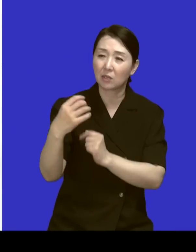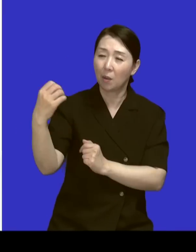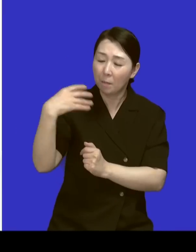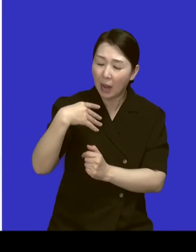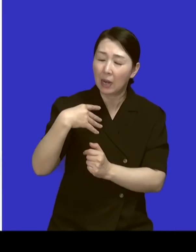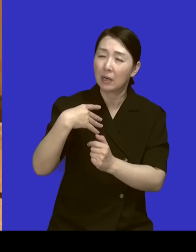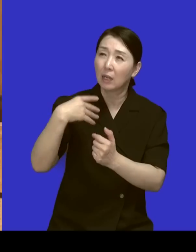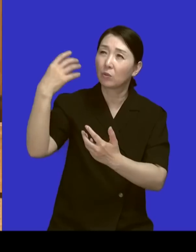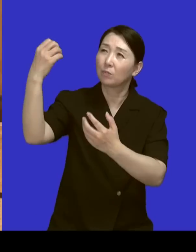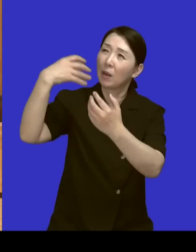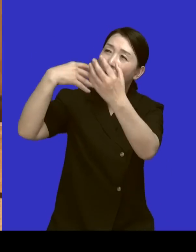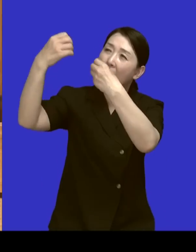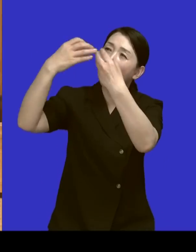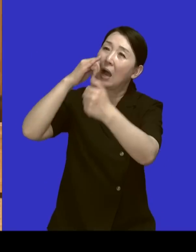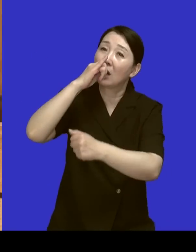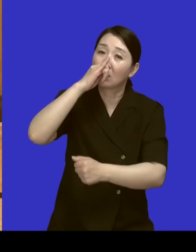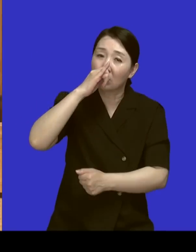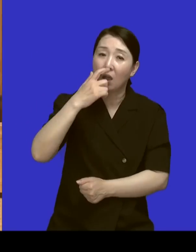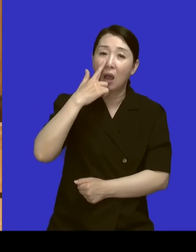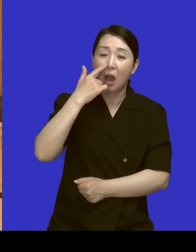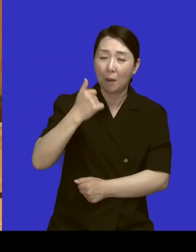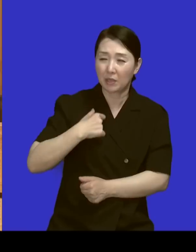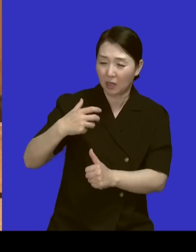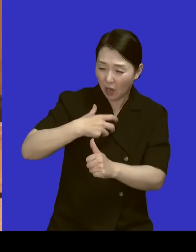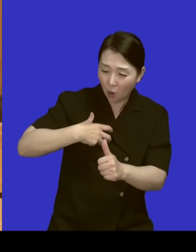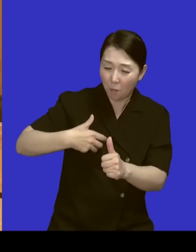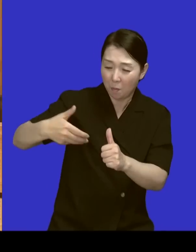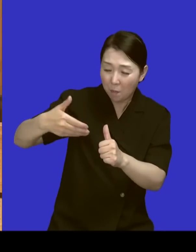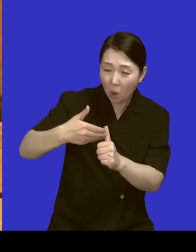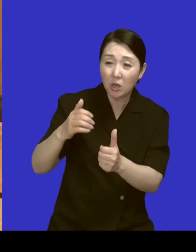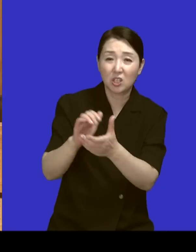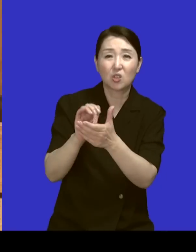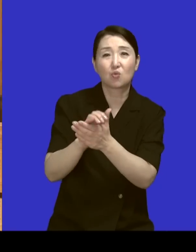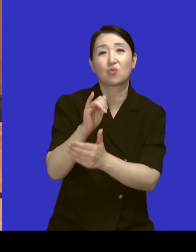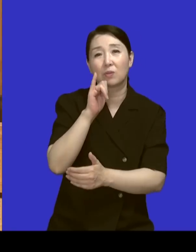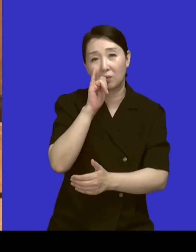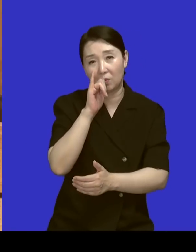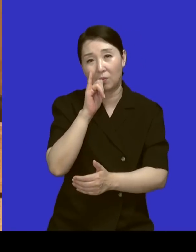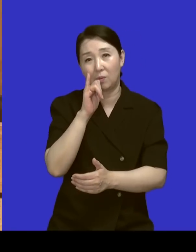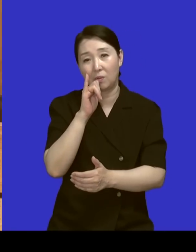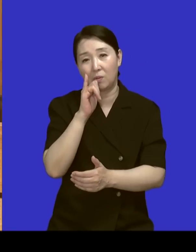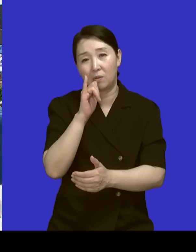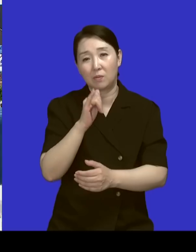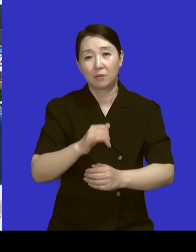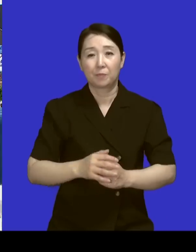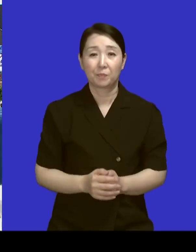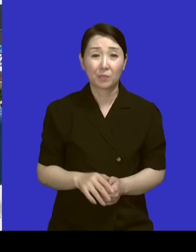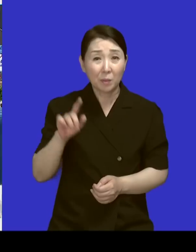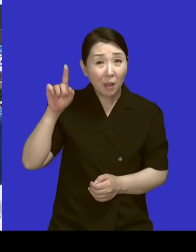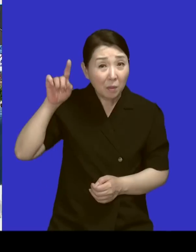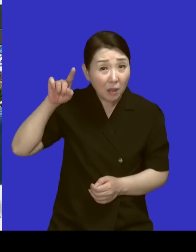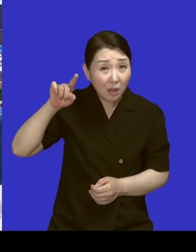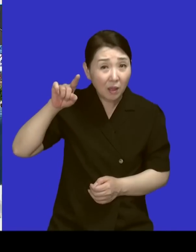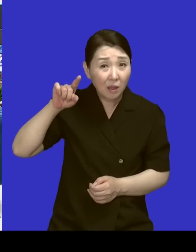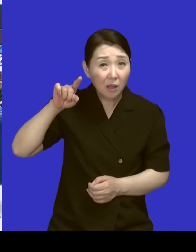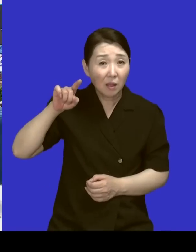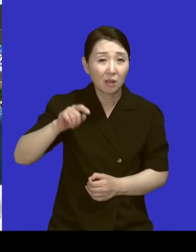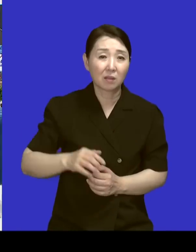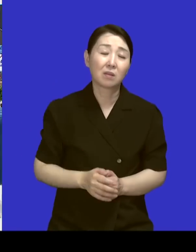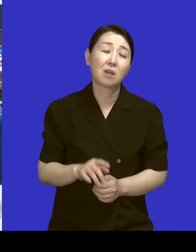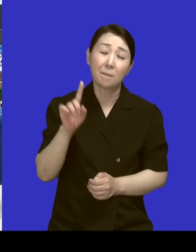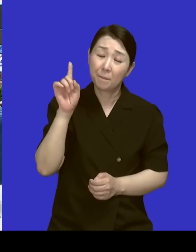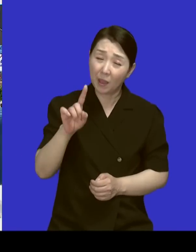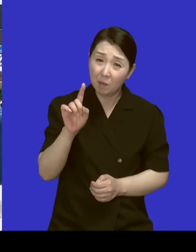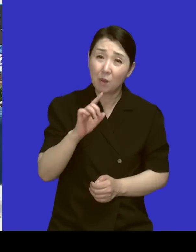계속 떠오르는 거죠. 그럼 아버지도 나오고 맞아요. 나 괴롭던 친구도 나오고 예. 친구들도 나오고 막 그랬던 거예요? 그게 매일